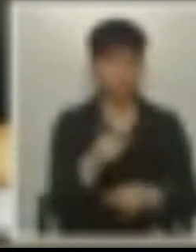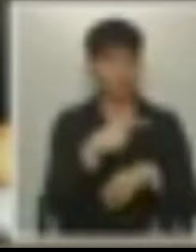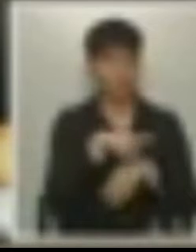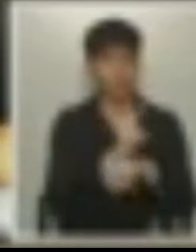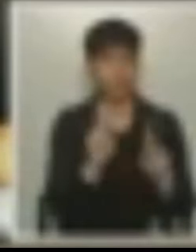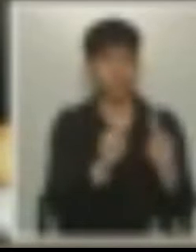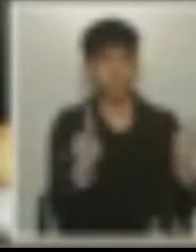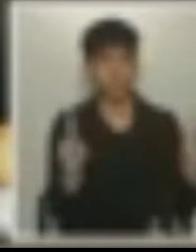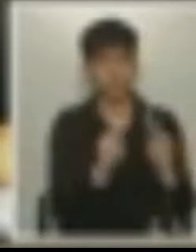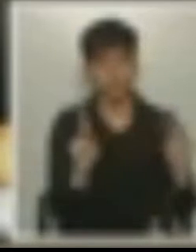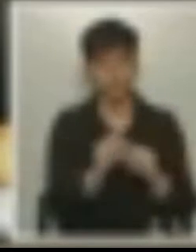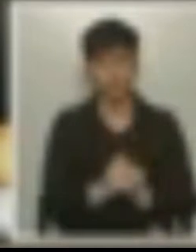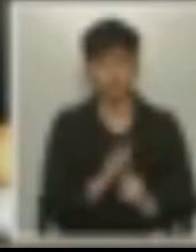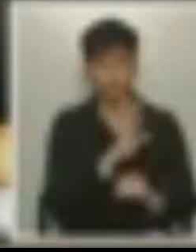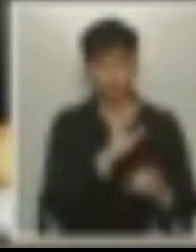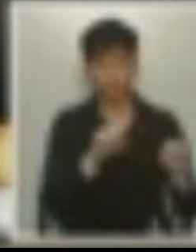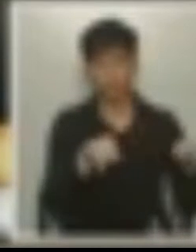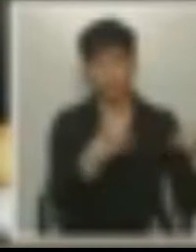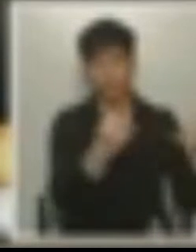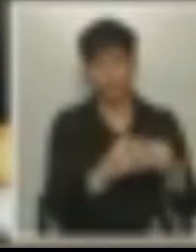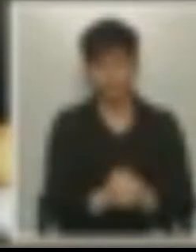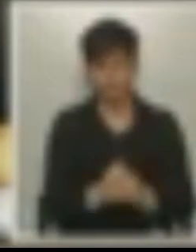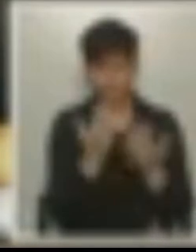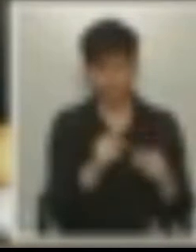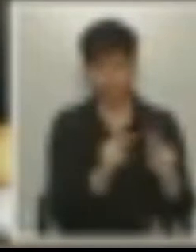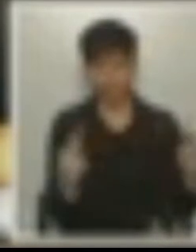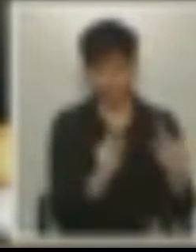ครับในซีกของฝ่ายค้านเข้าไปร่วมเป็นกรรมการสถาบันพระปกเกล้า